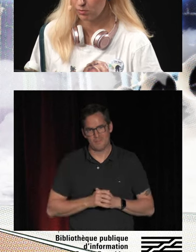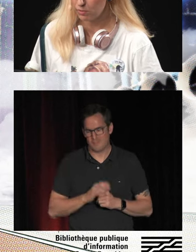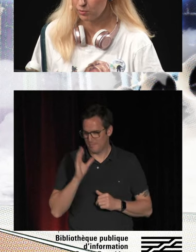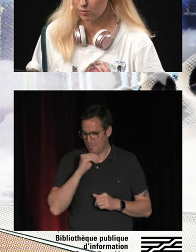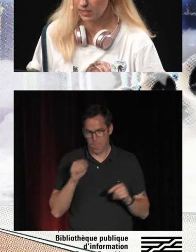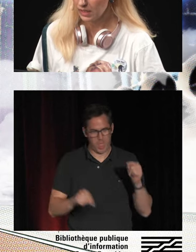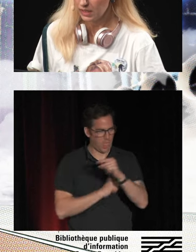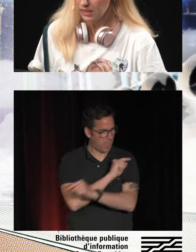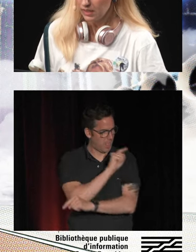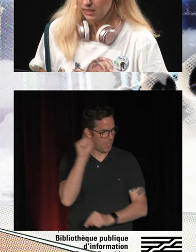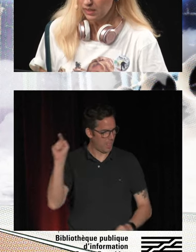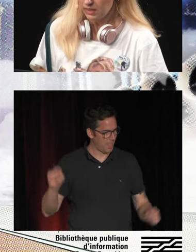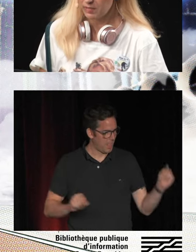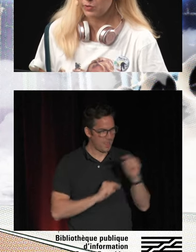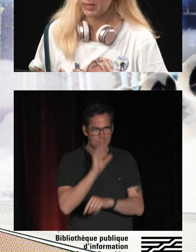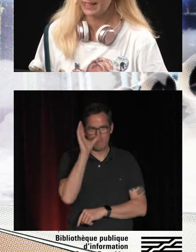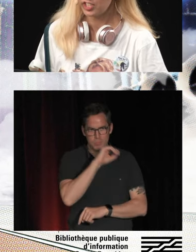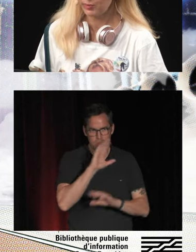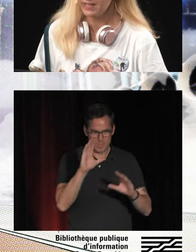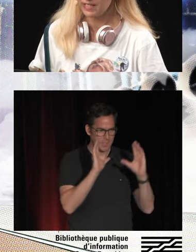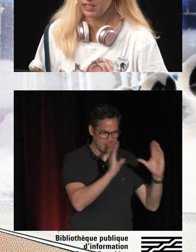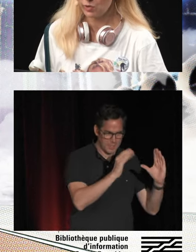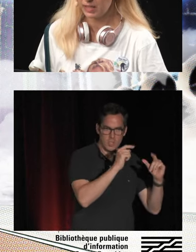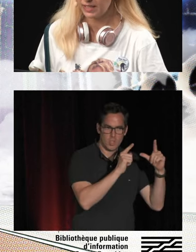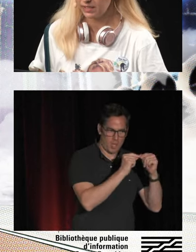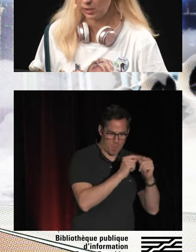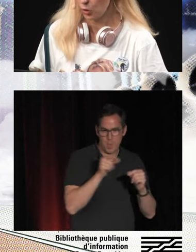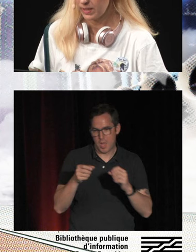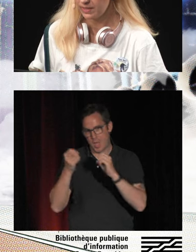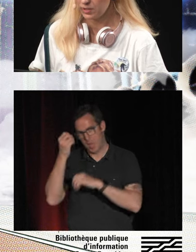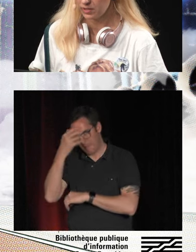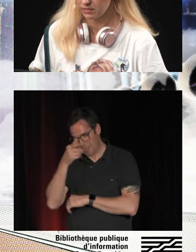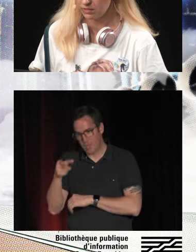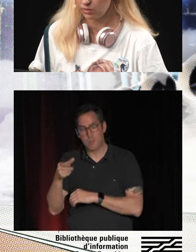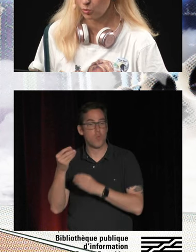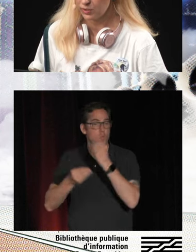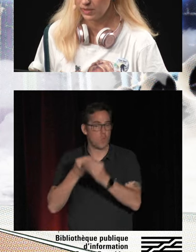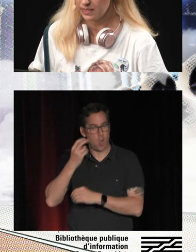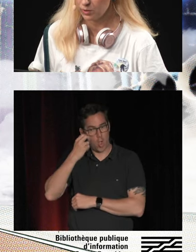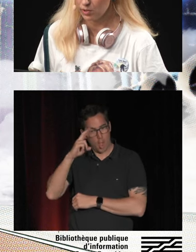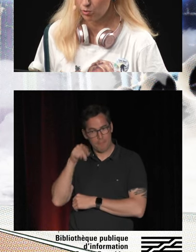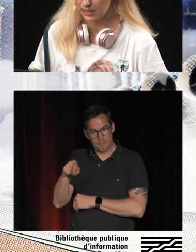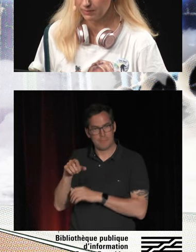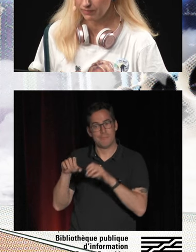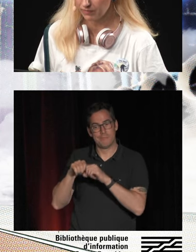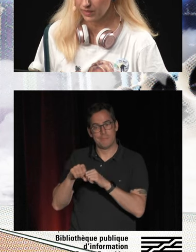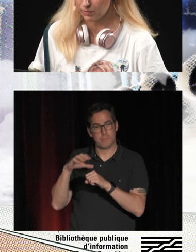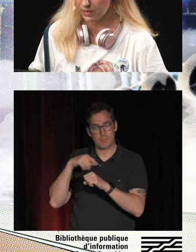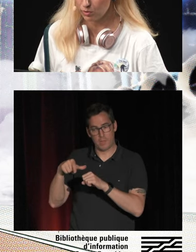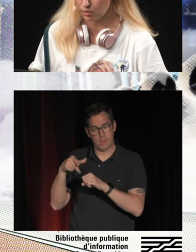Je suis perdue, je sais plus ce que je fais. Entre la version américaine et japonaise, c'est que la version américaine et européenne, d'ailleurs, ont toutes les deux été